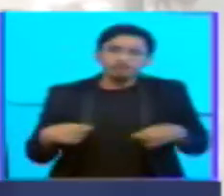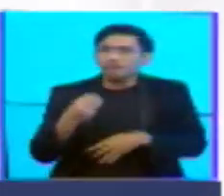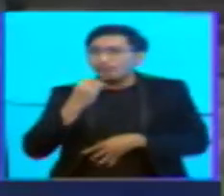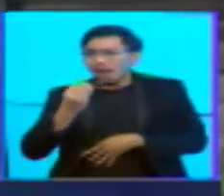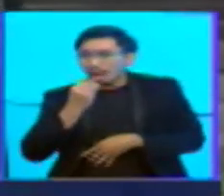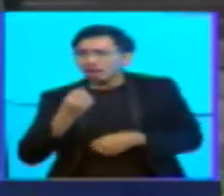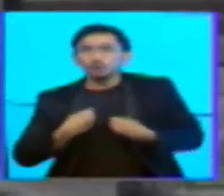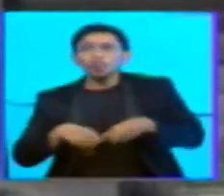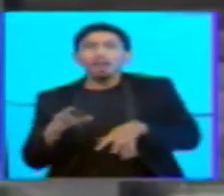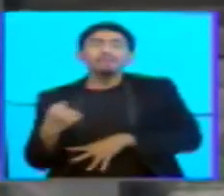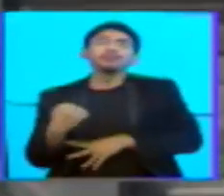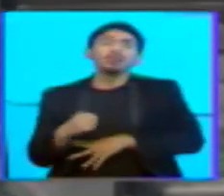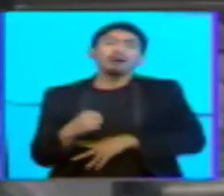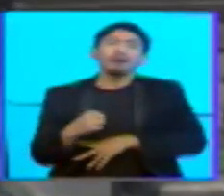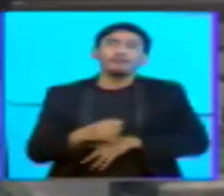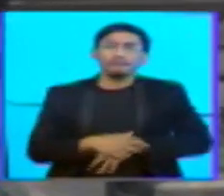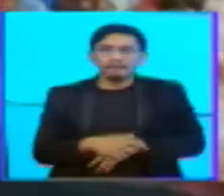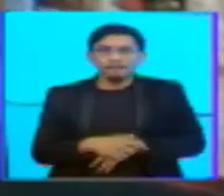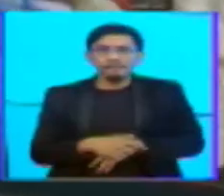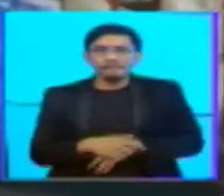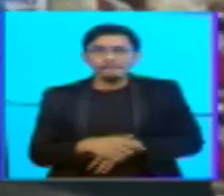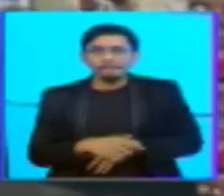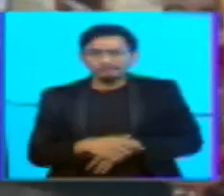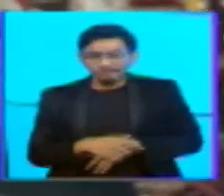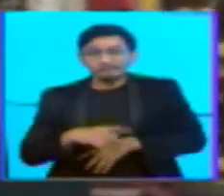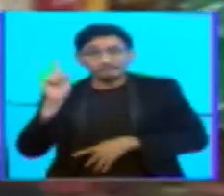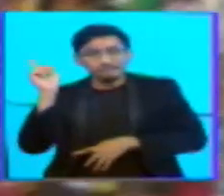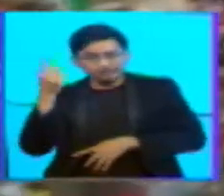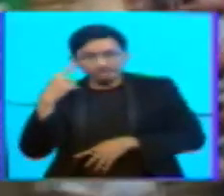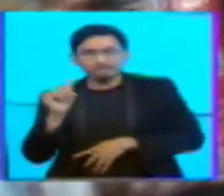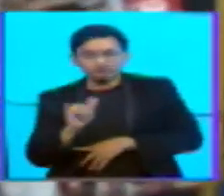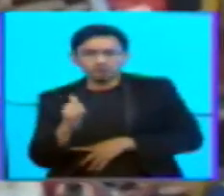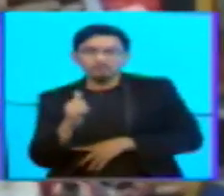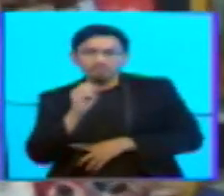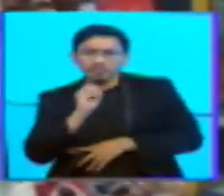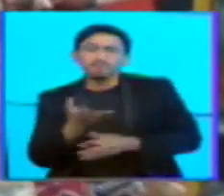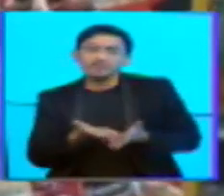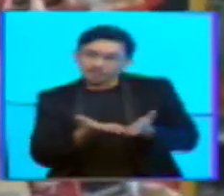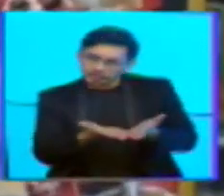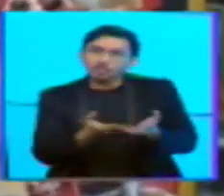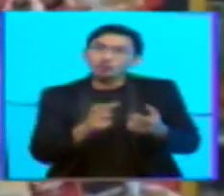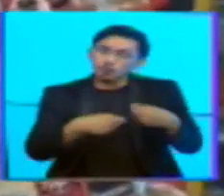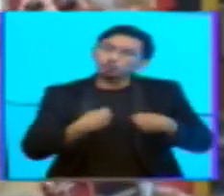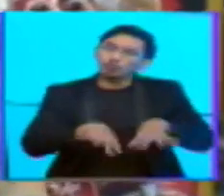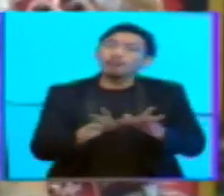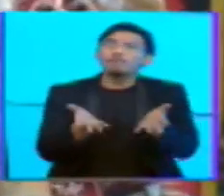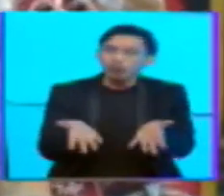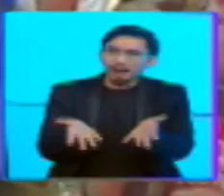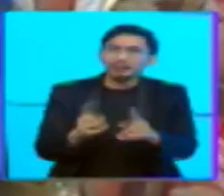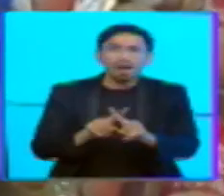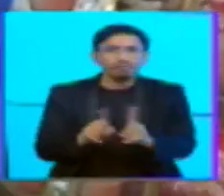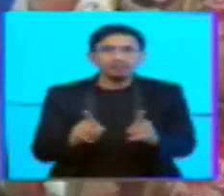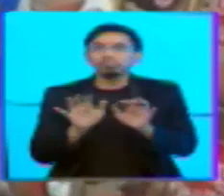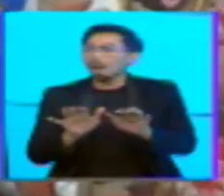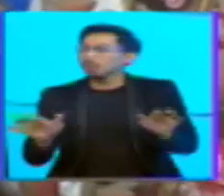menjual. Meski Pemkot Yogyakarta mengizinkan para pedagang untuk berjualan, namun para pemilik warung lesehan memilih tidak membuka warung